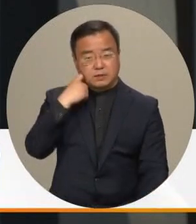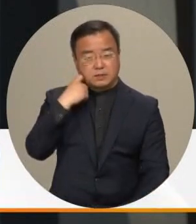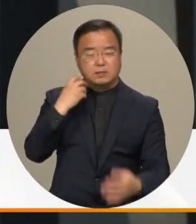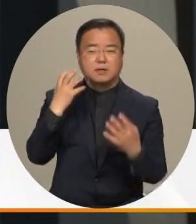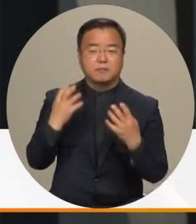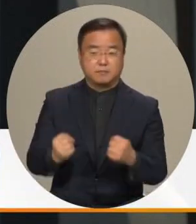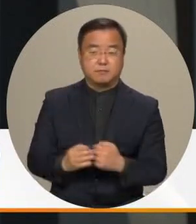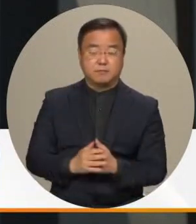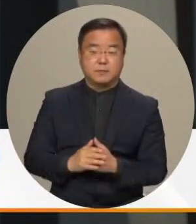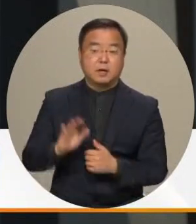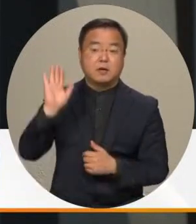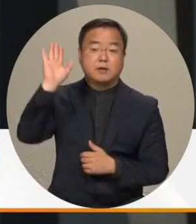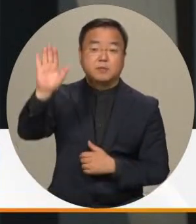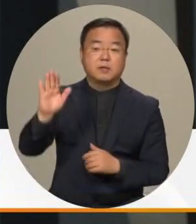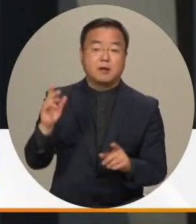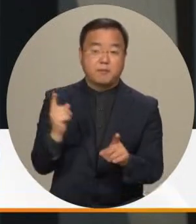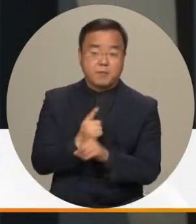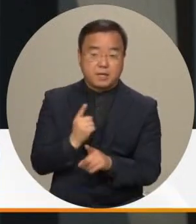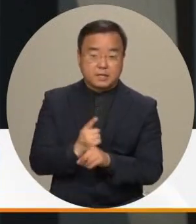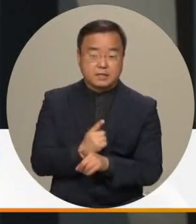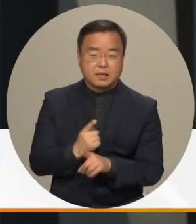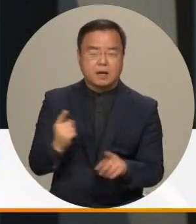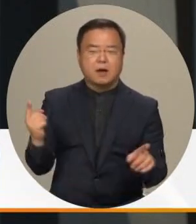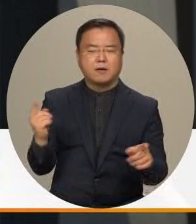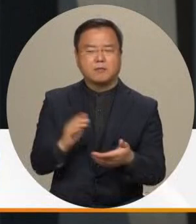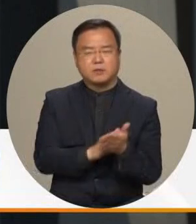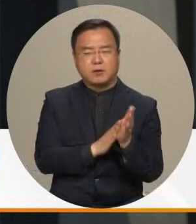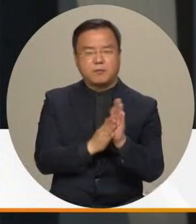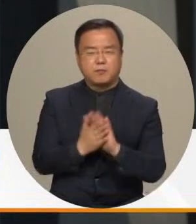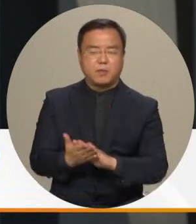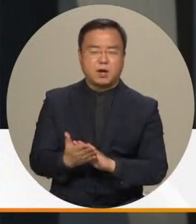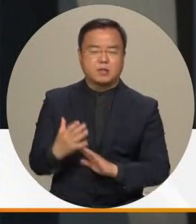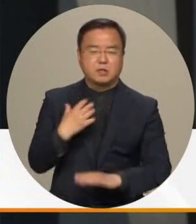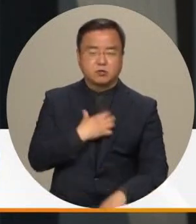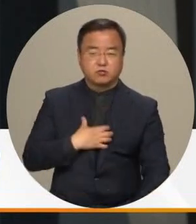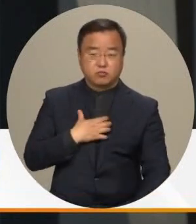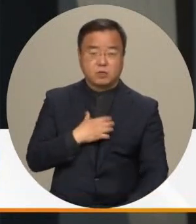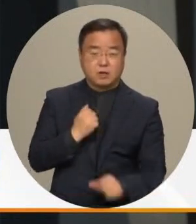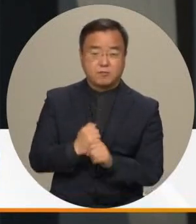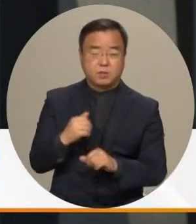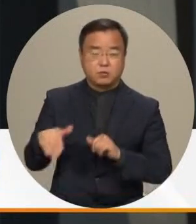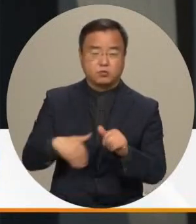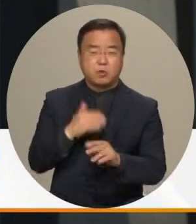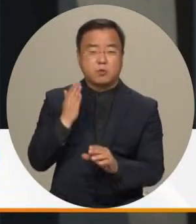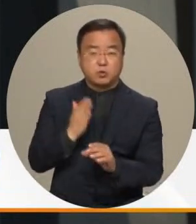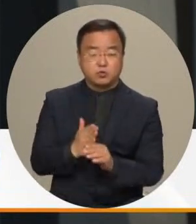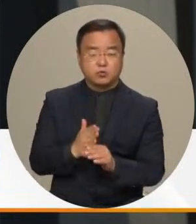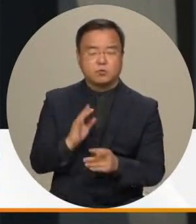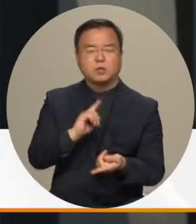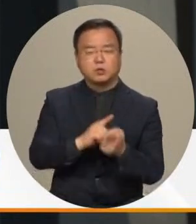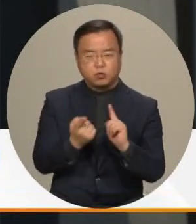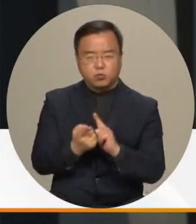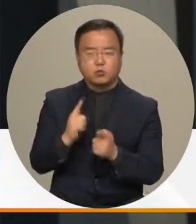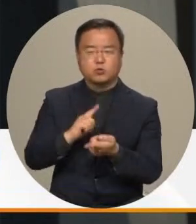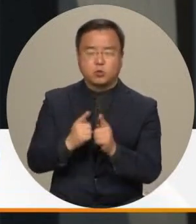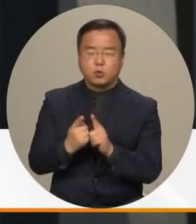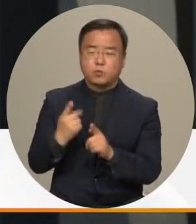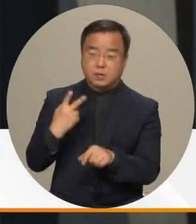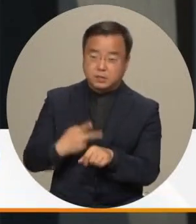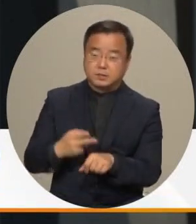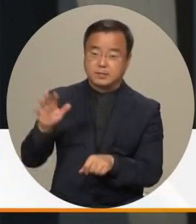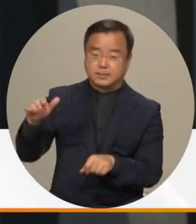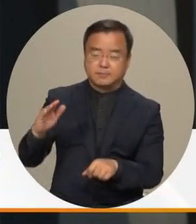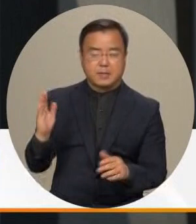그런데 이렇게 미래가 많이 바뀐다 달라진다 이렇게 불안감이 조성되고 있는 이런 때에 오히려 서로에게 너무너무